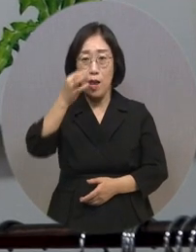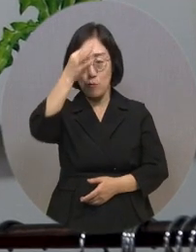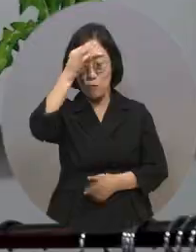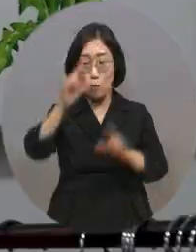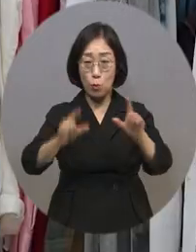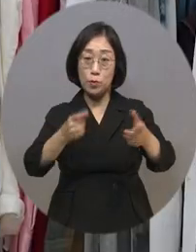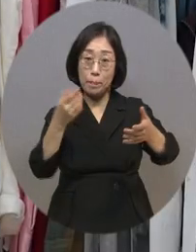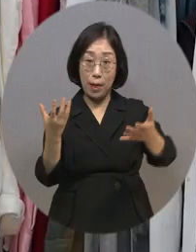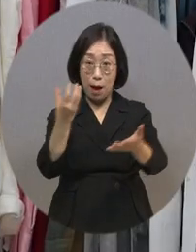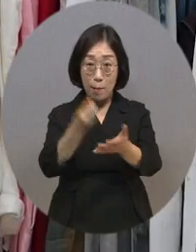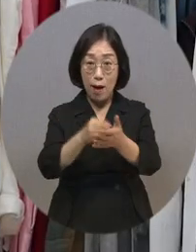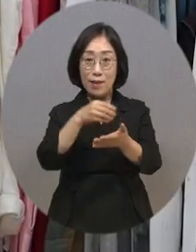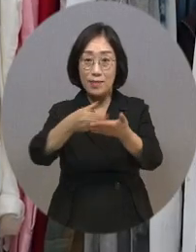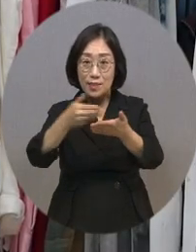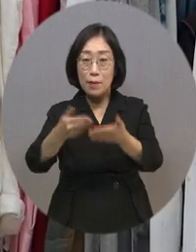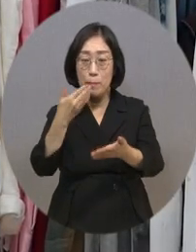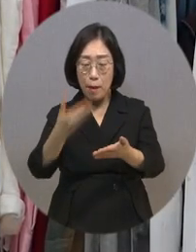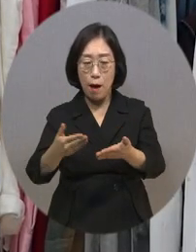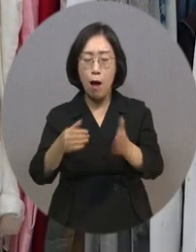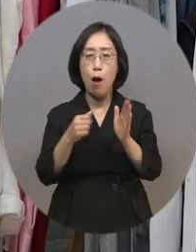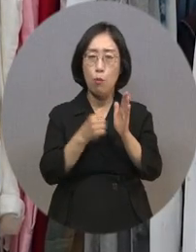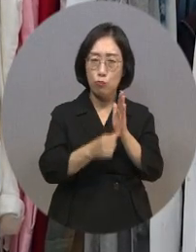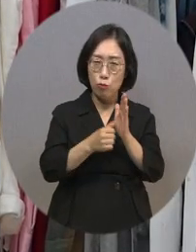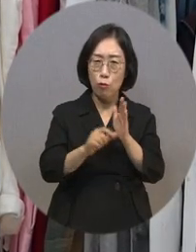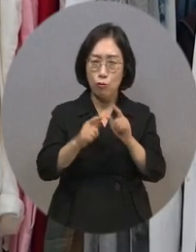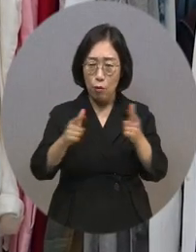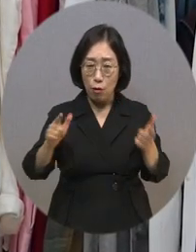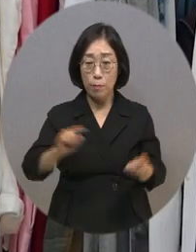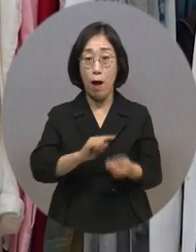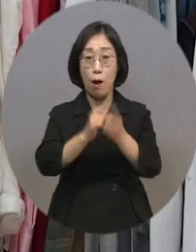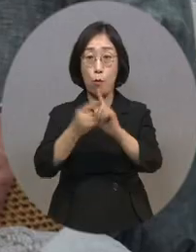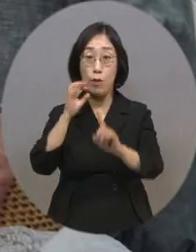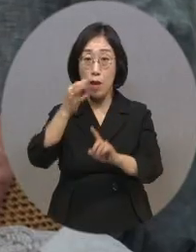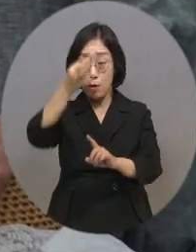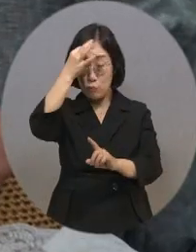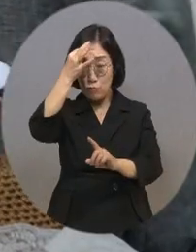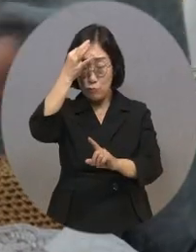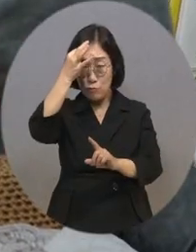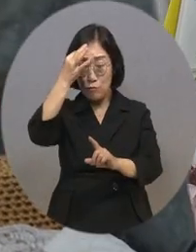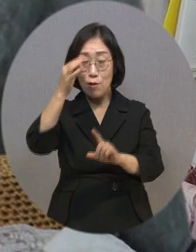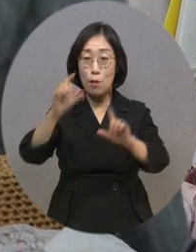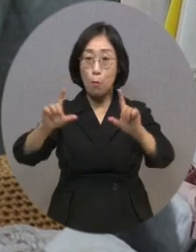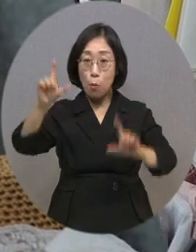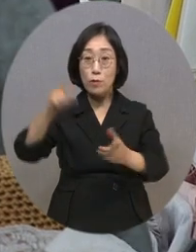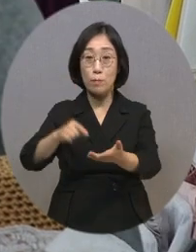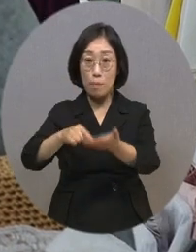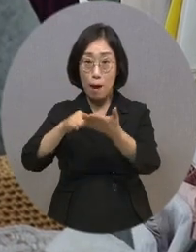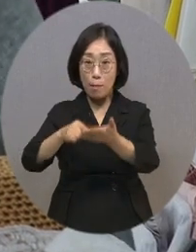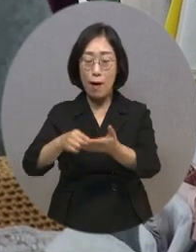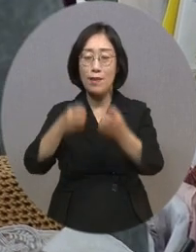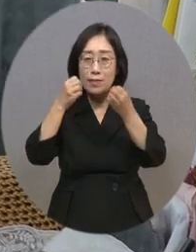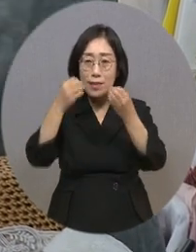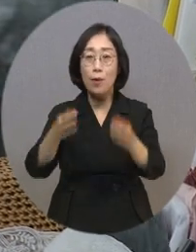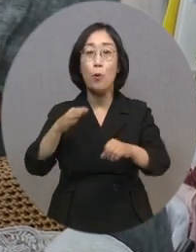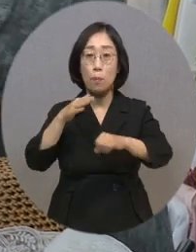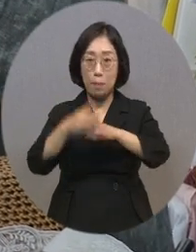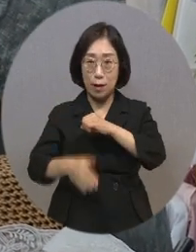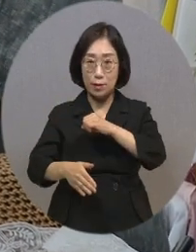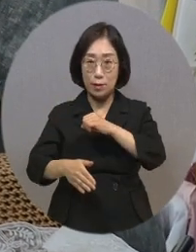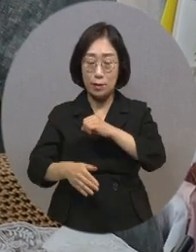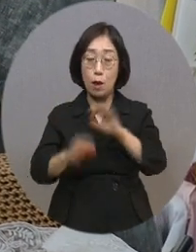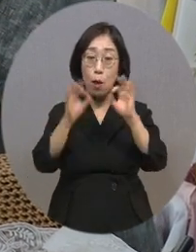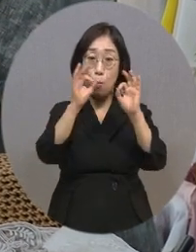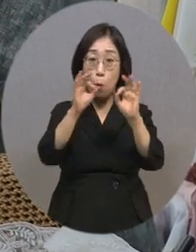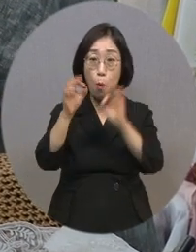때문에 생활용품이 예술작품으로 변화한 지점에서 새로운 시각을 제시하고